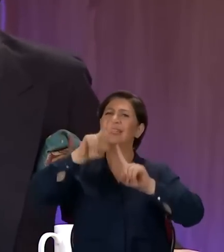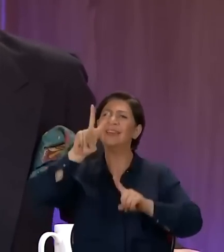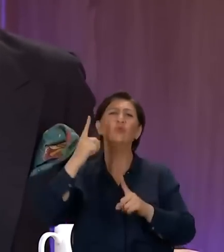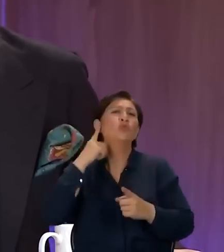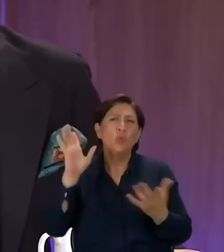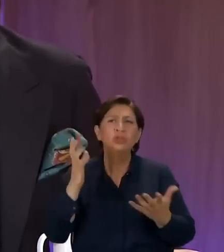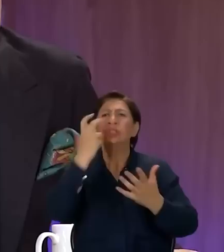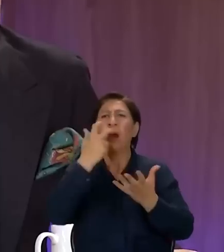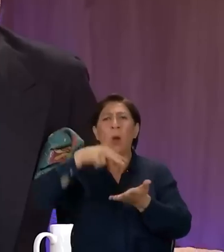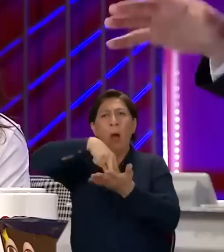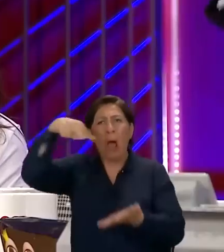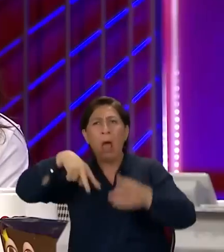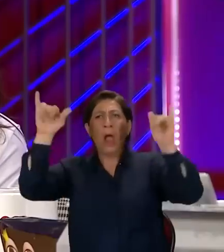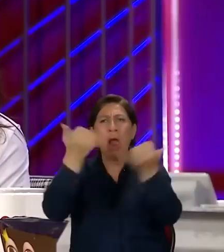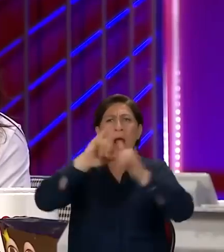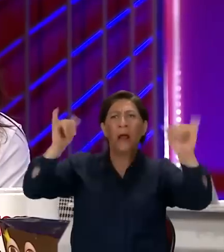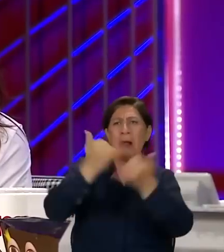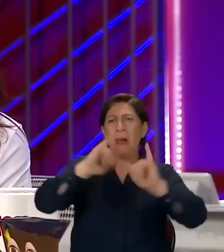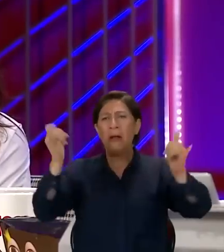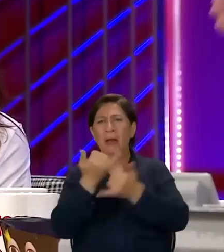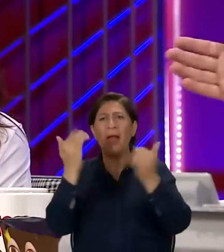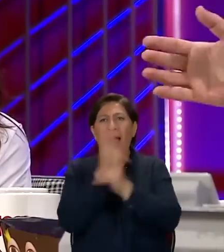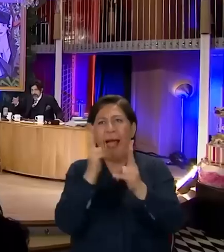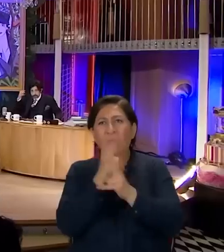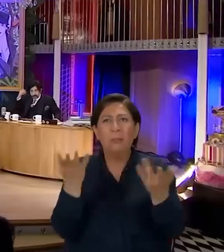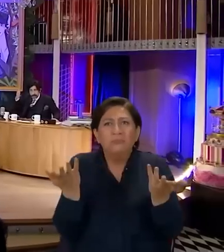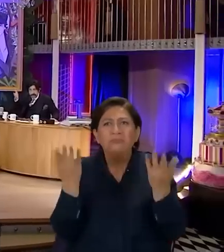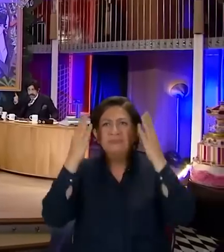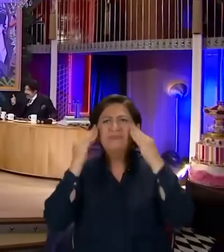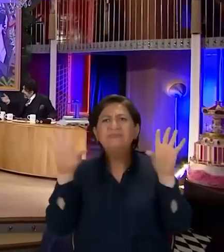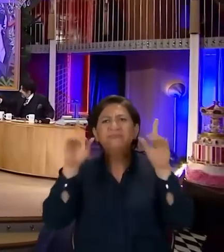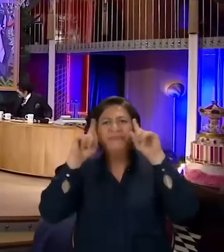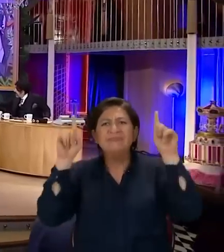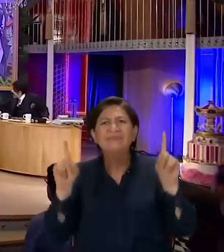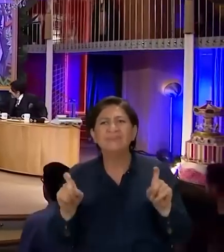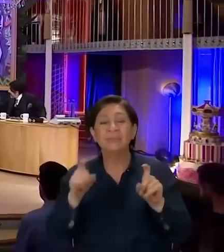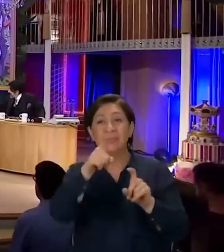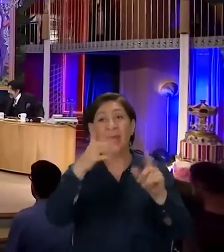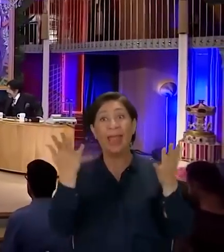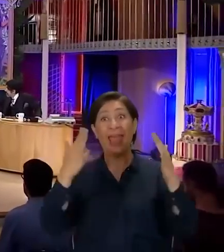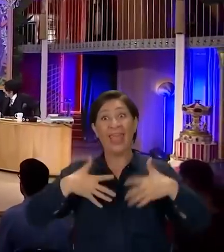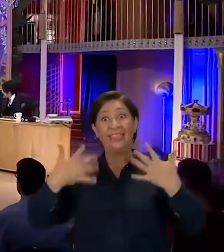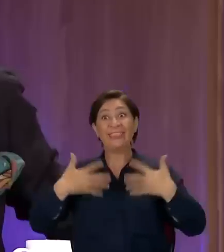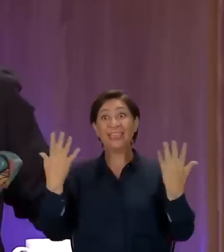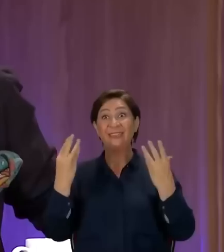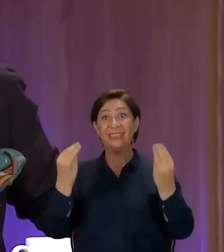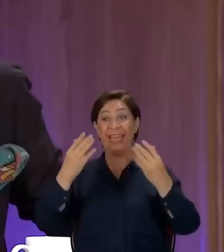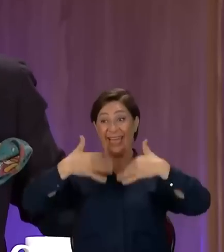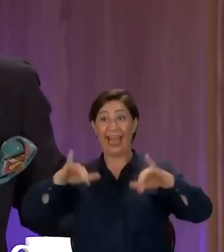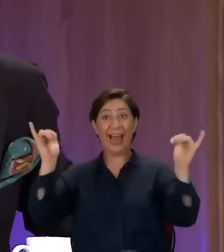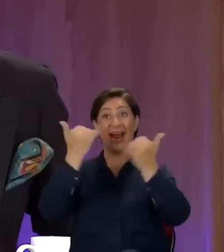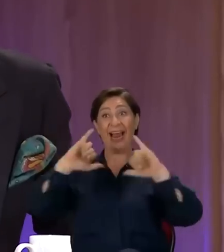işte duymuyoruz. Hopluyorlar, zıplıyorlar. Millet bir eğlence, bir kakır kakır bir şey falan düşünsene. Yani sen şimdi ne kadar heyecan, ne kadar güzel bir sahnen